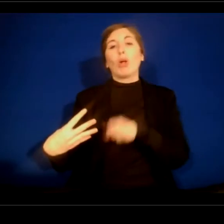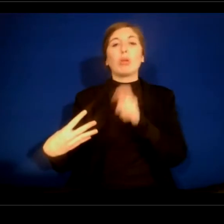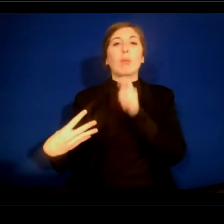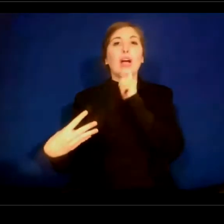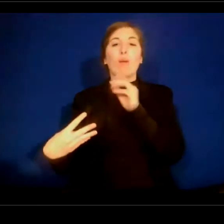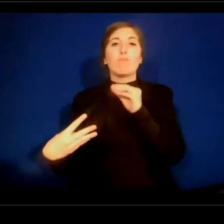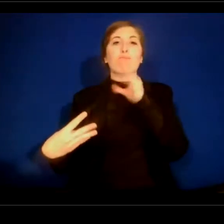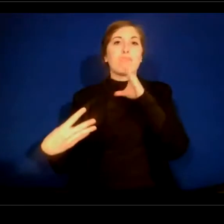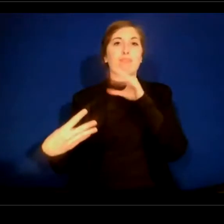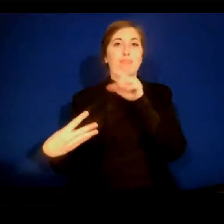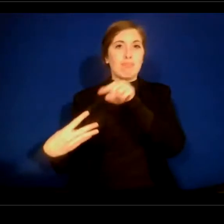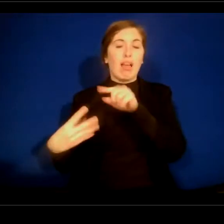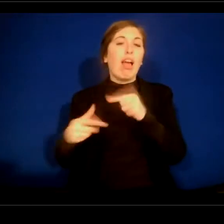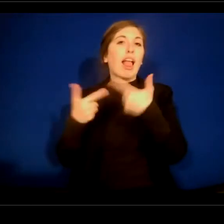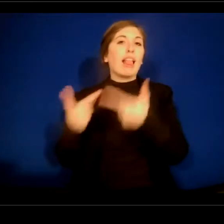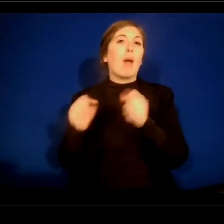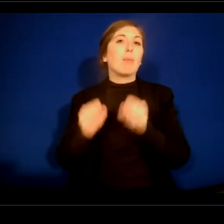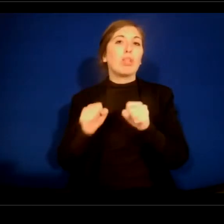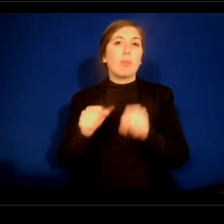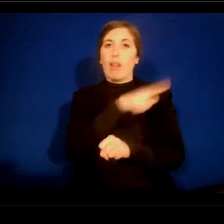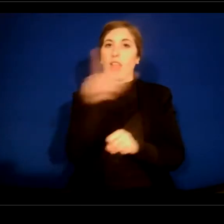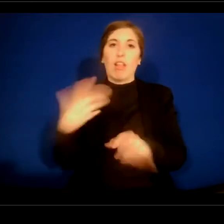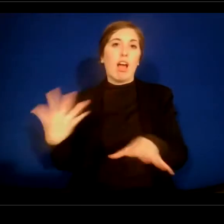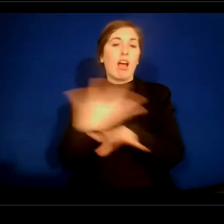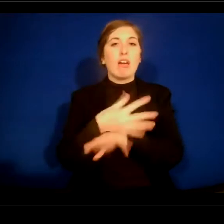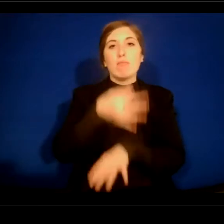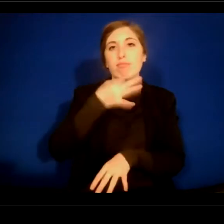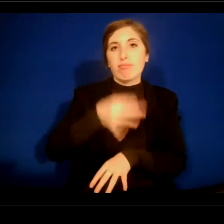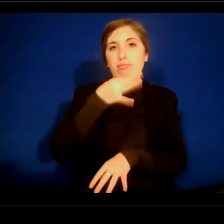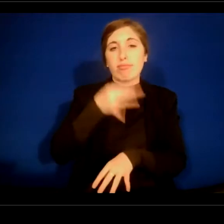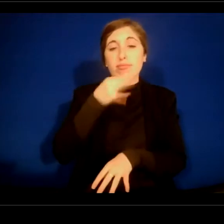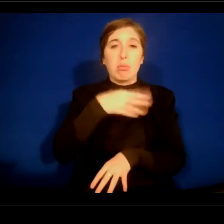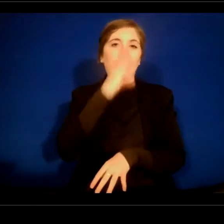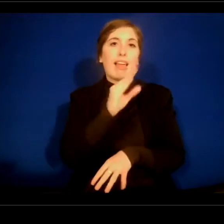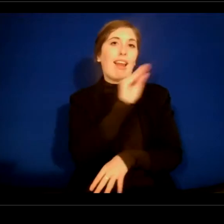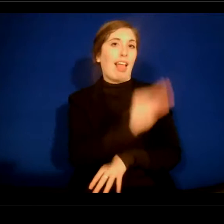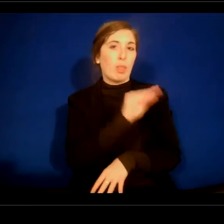quindi permettere a voi di parlare e di fare direttamente la vostra domanda.